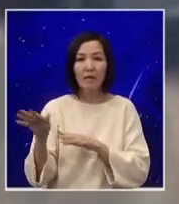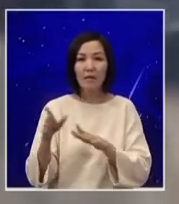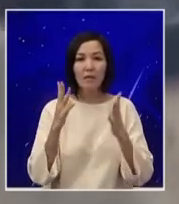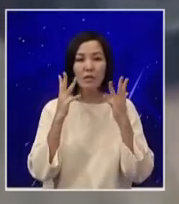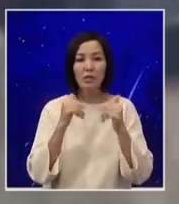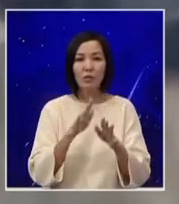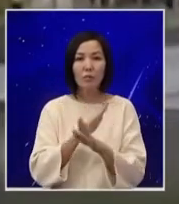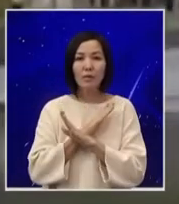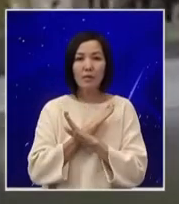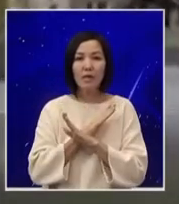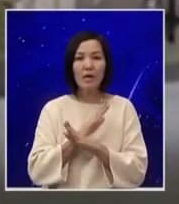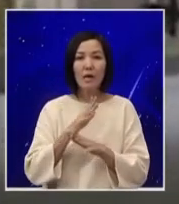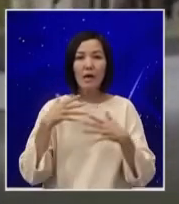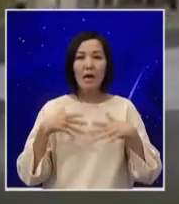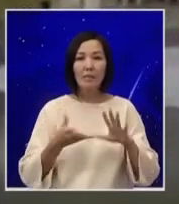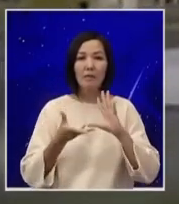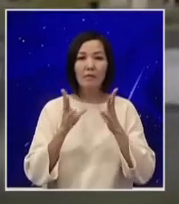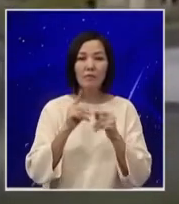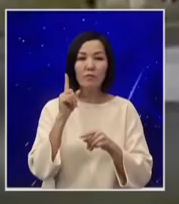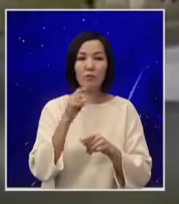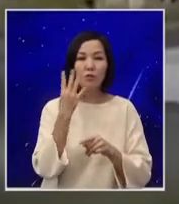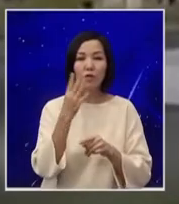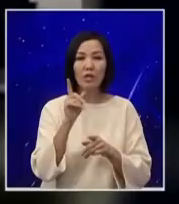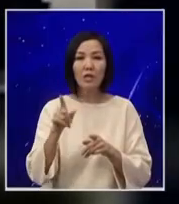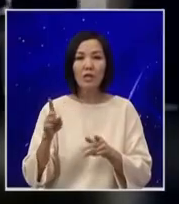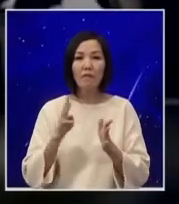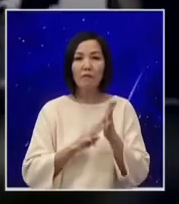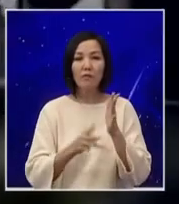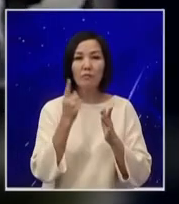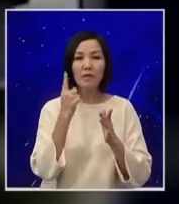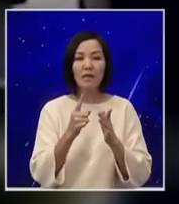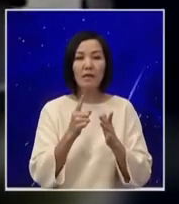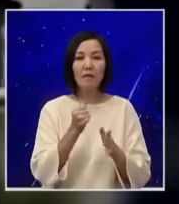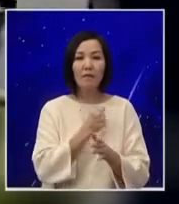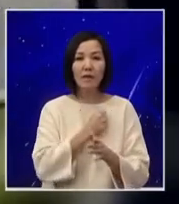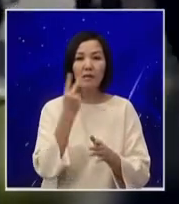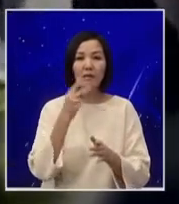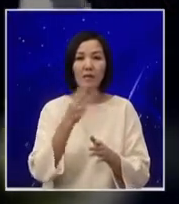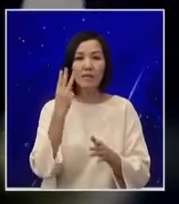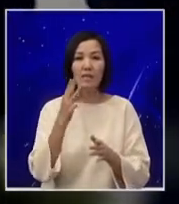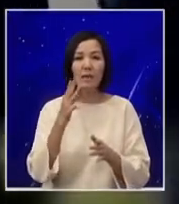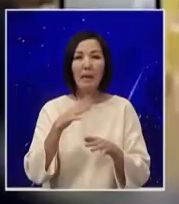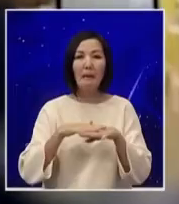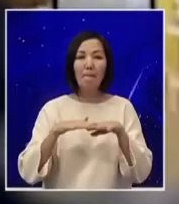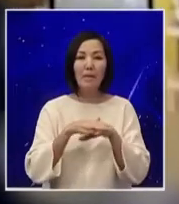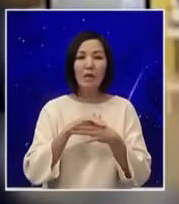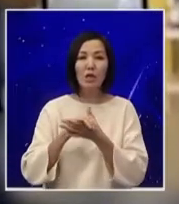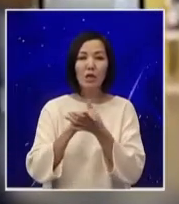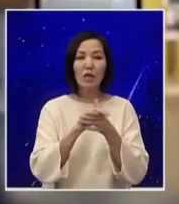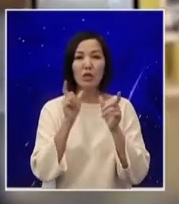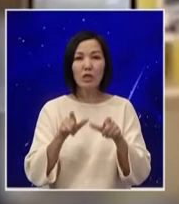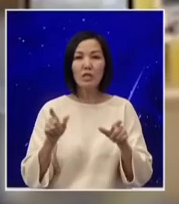с армянской стороны составила 104 человека 81 военный и 23 мирных жителя